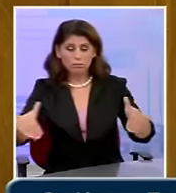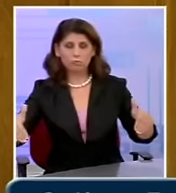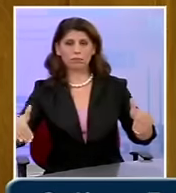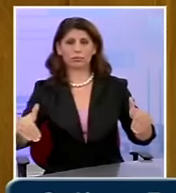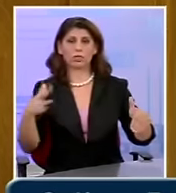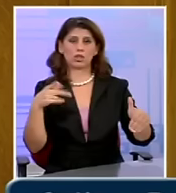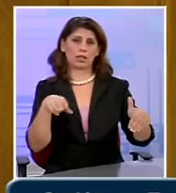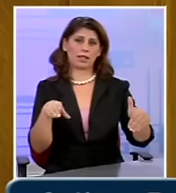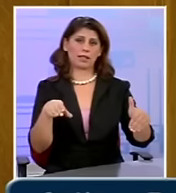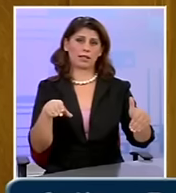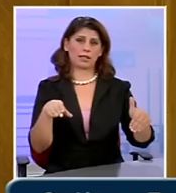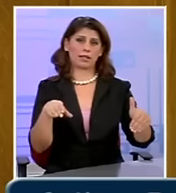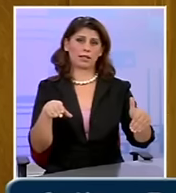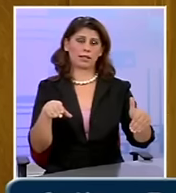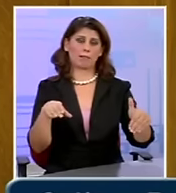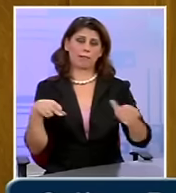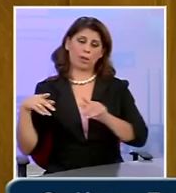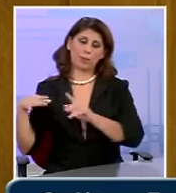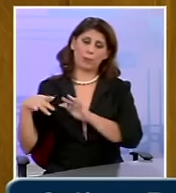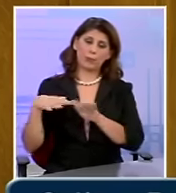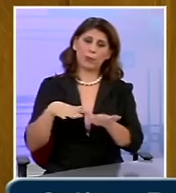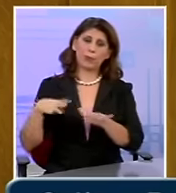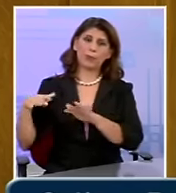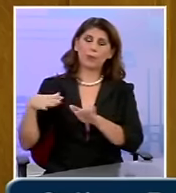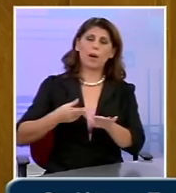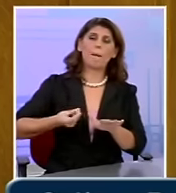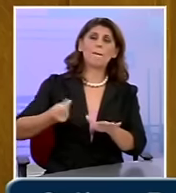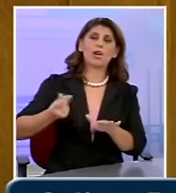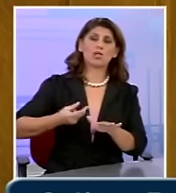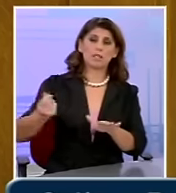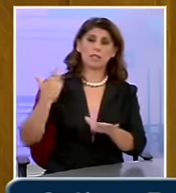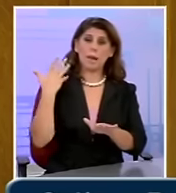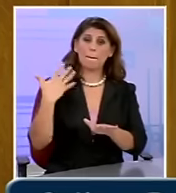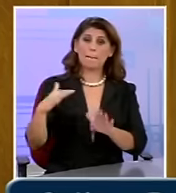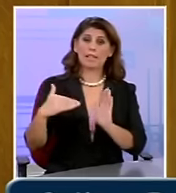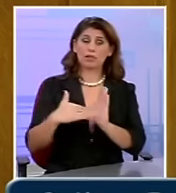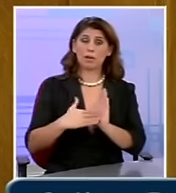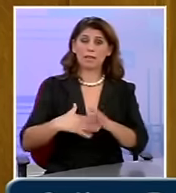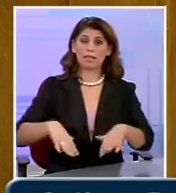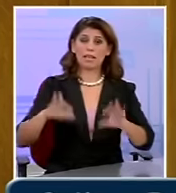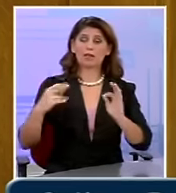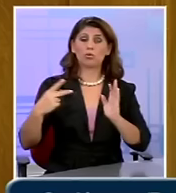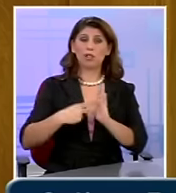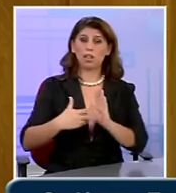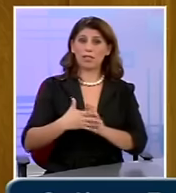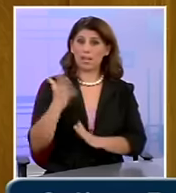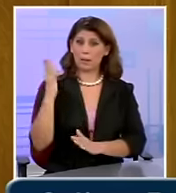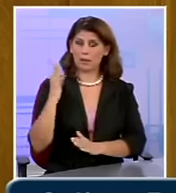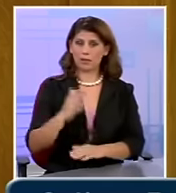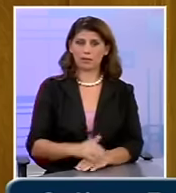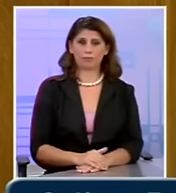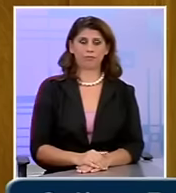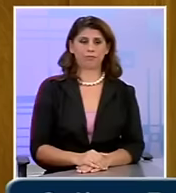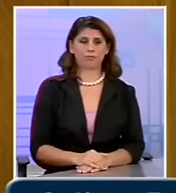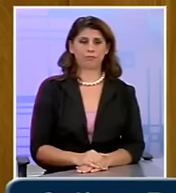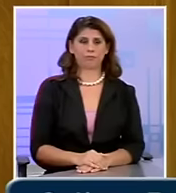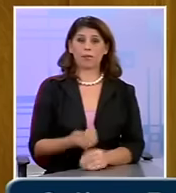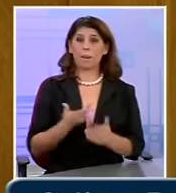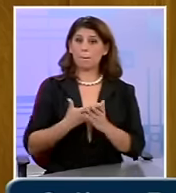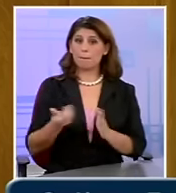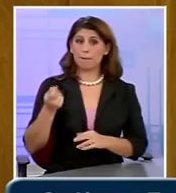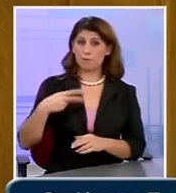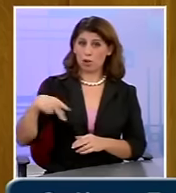όσον αφορά τις ροές των προσφύγων. 500.000 από την αρχή του 2015. Η μεγάλη πλειοψηφία